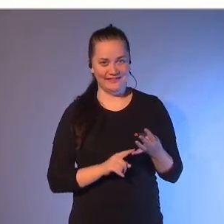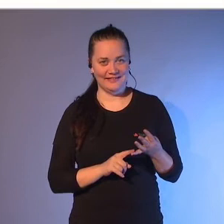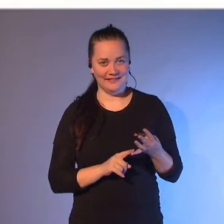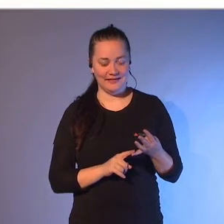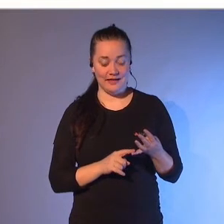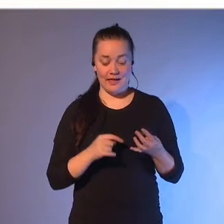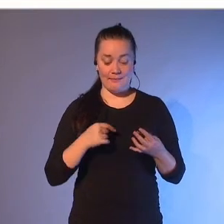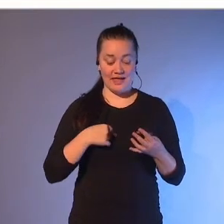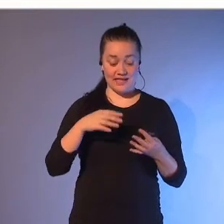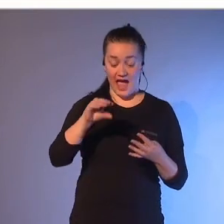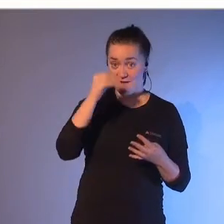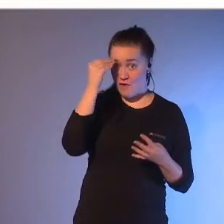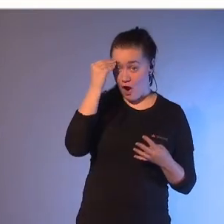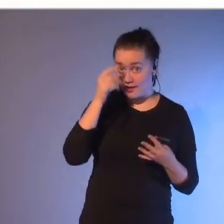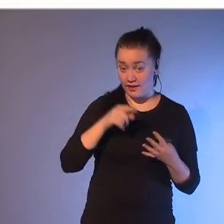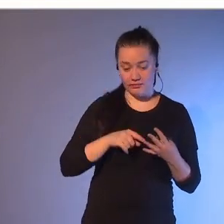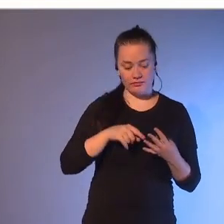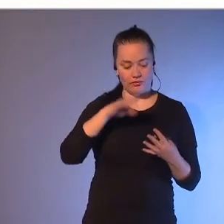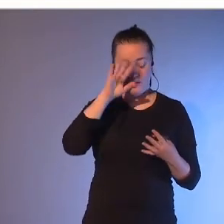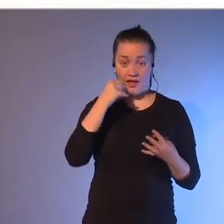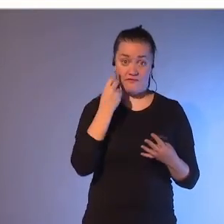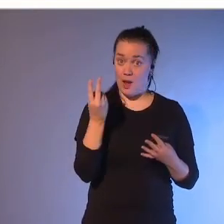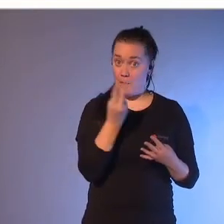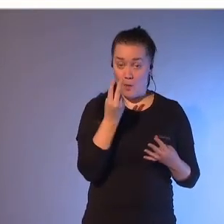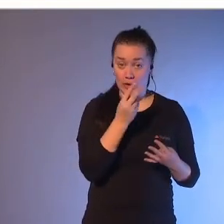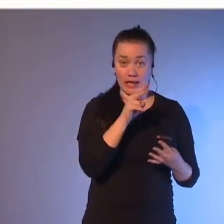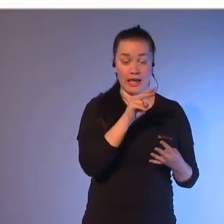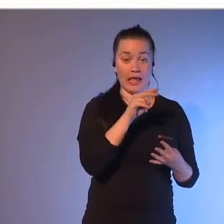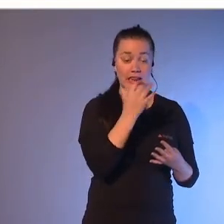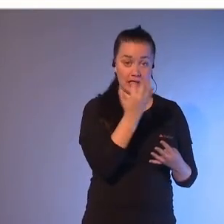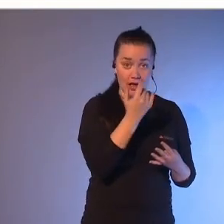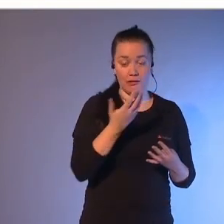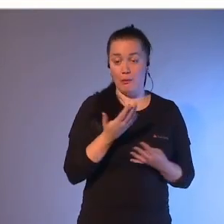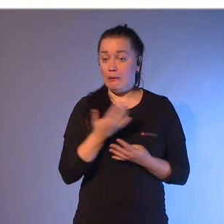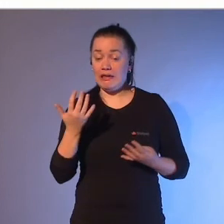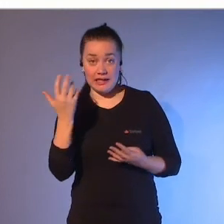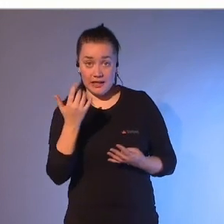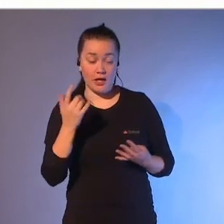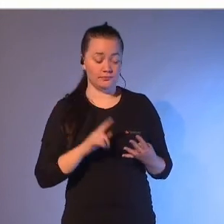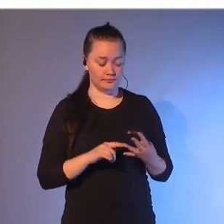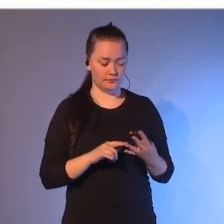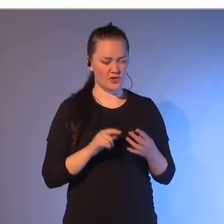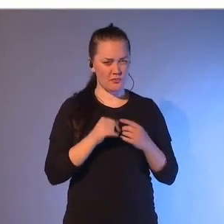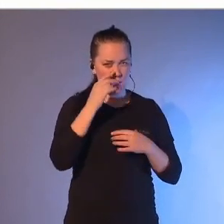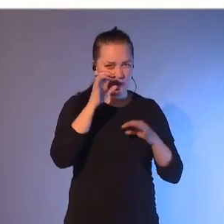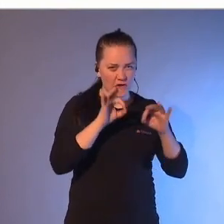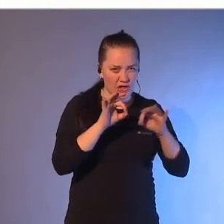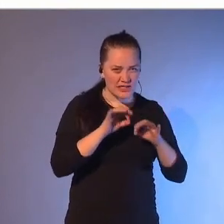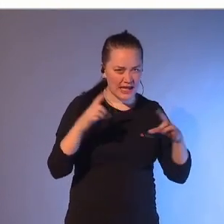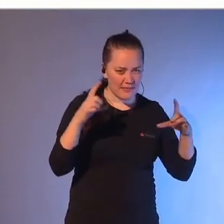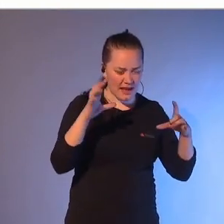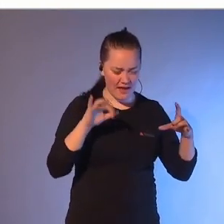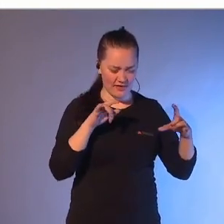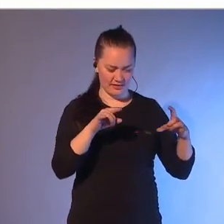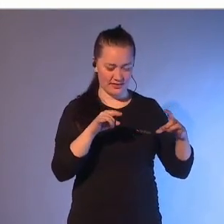Mens erfaringer kan være både digital og ikke-digital. Så vi må kanskje nyansere dette bildet med at